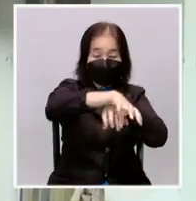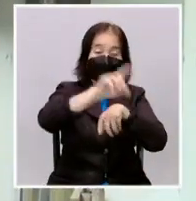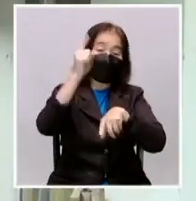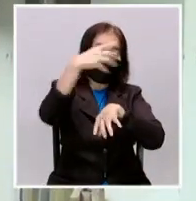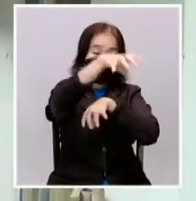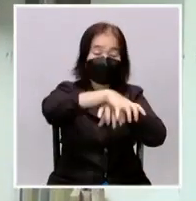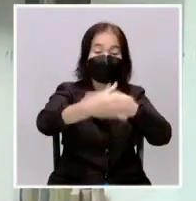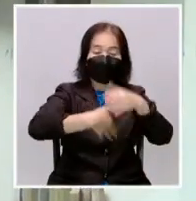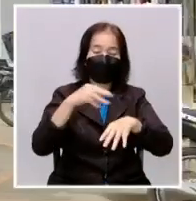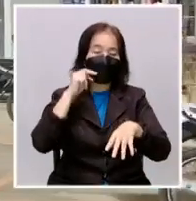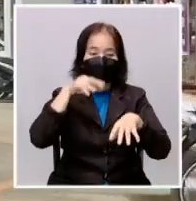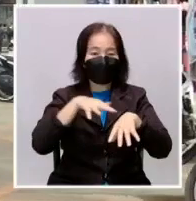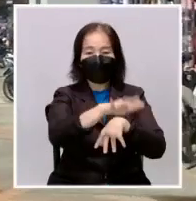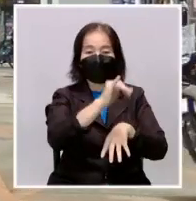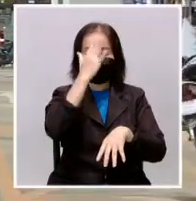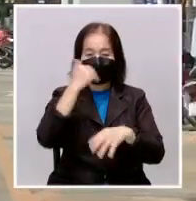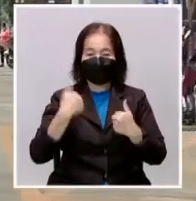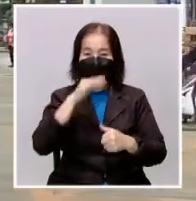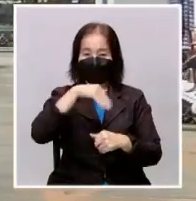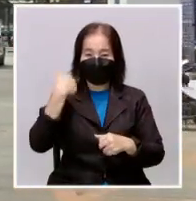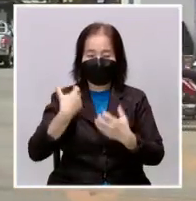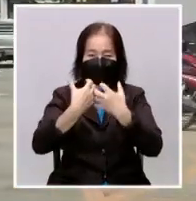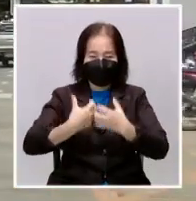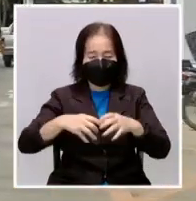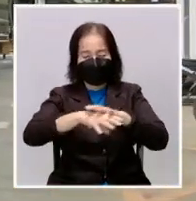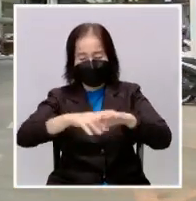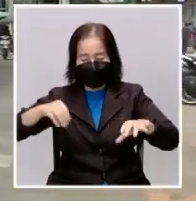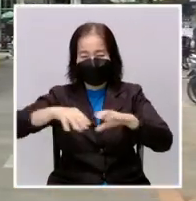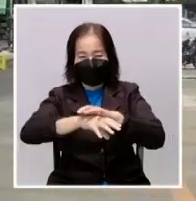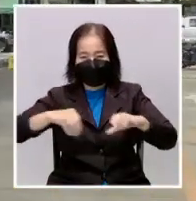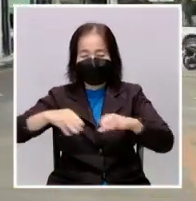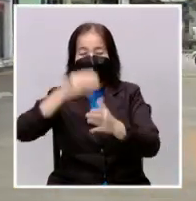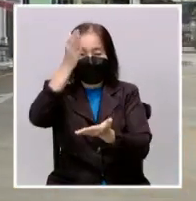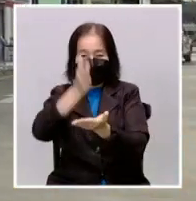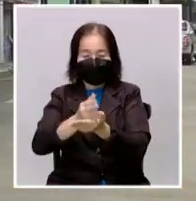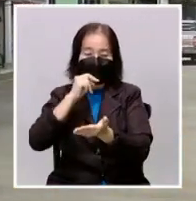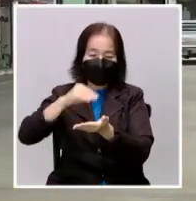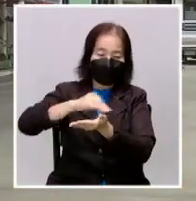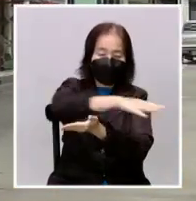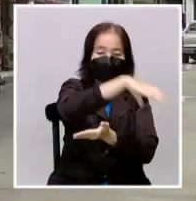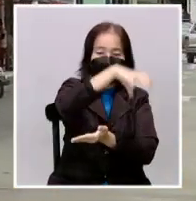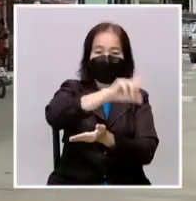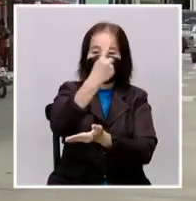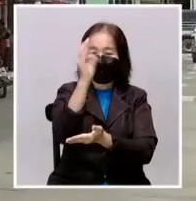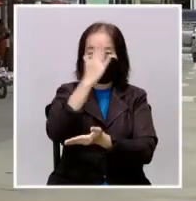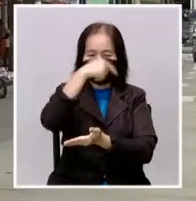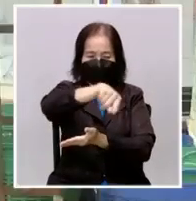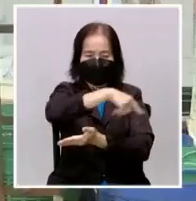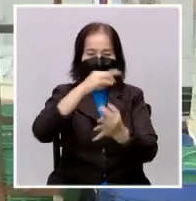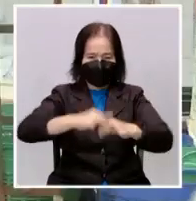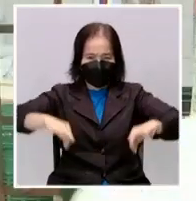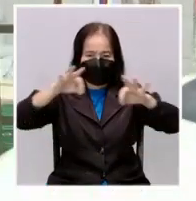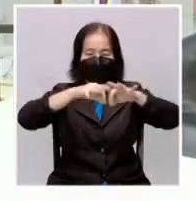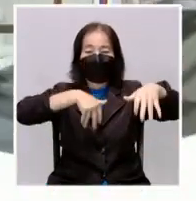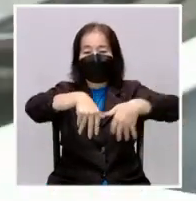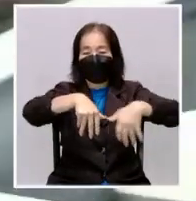มไปไม่ถึงเพราะเทศบาลพยายามเดินเครื่องสูบน้ำจากตลาดเก่าออกเพื่อสกัดน้ำไว้เพราะว่าตลาดนั้นถือเป็นเขตเศรษฐกิจสำคัญ